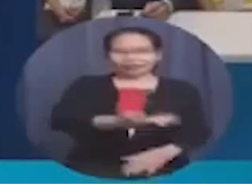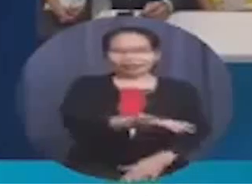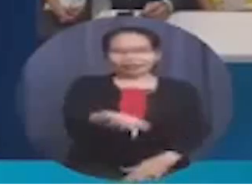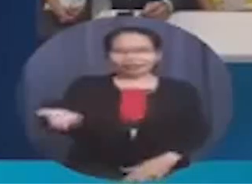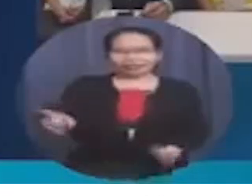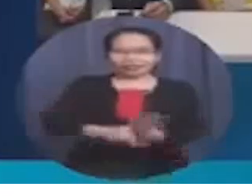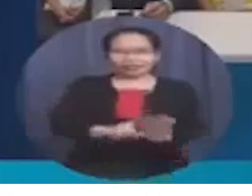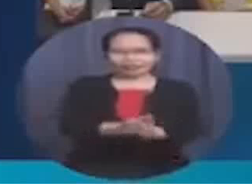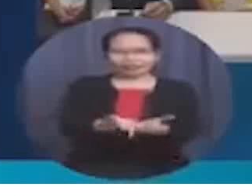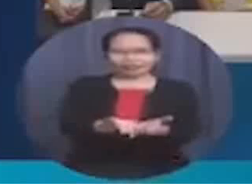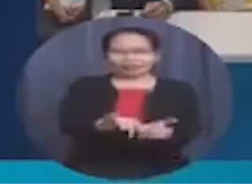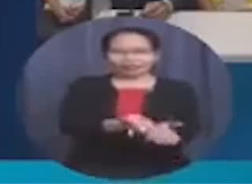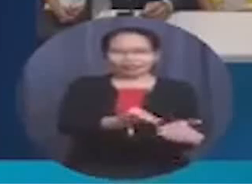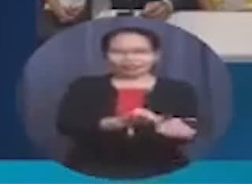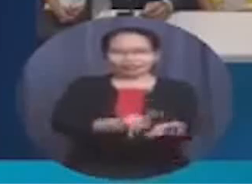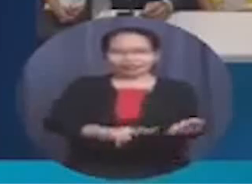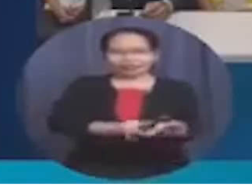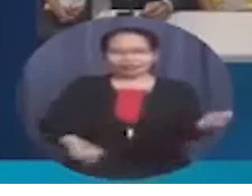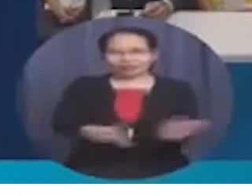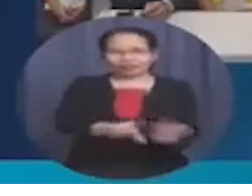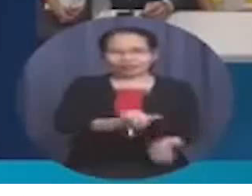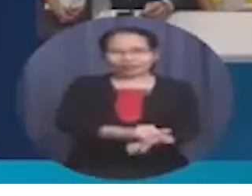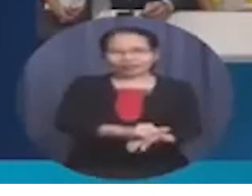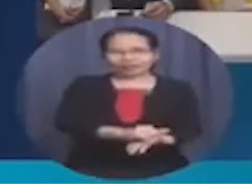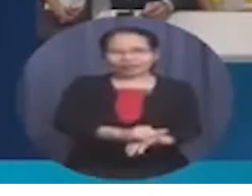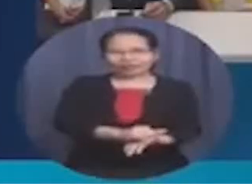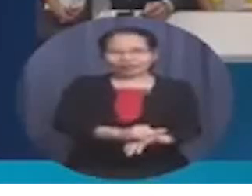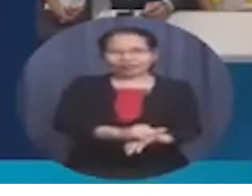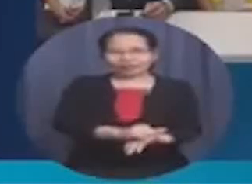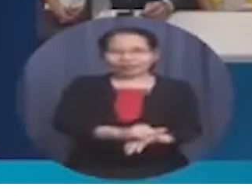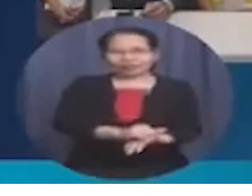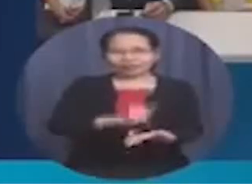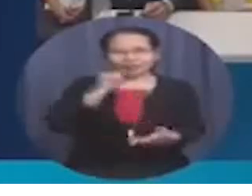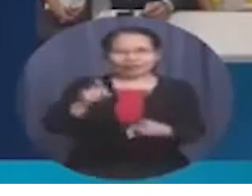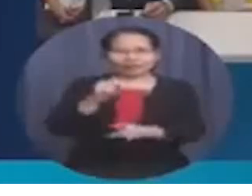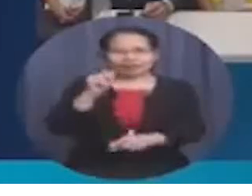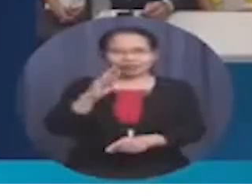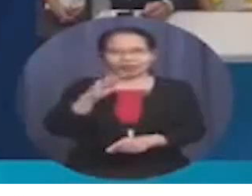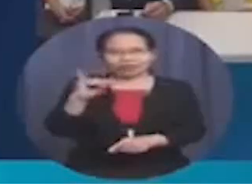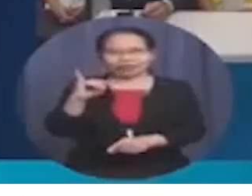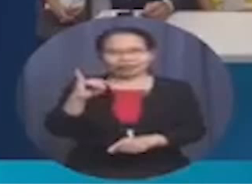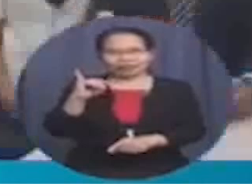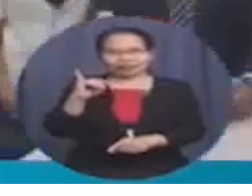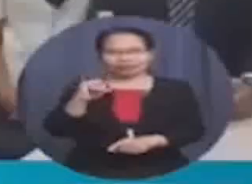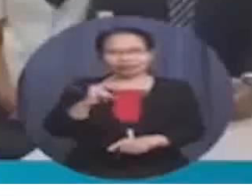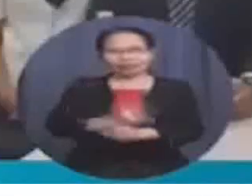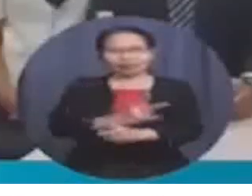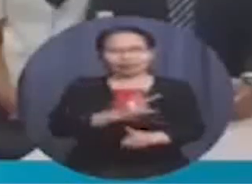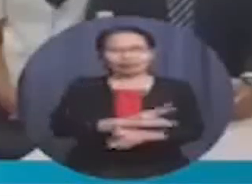inyo, bawal sa Biblia at babasahin ko talaga. Bawal yan. Kapatid na Ami, mag-ingat ka nang bumalik